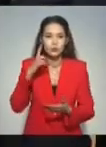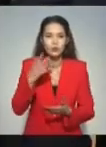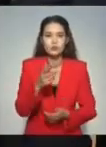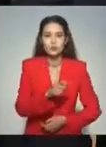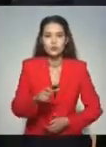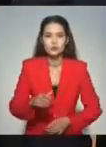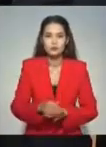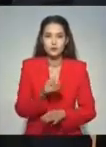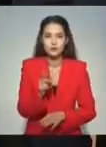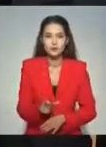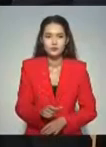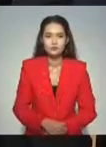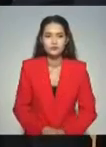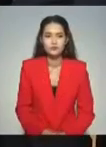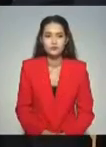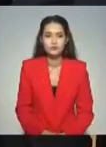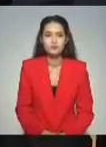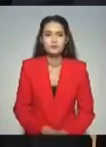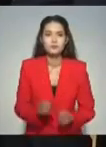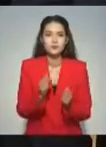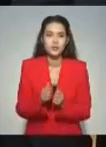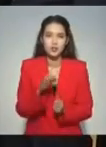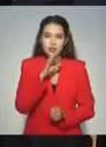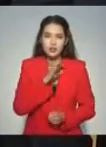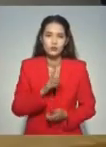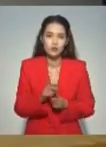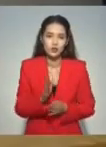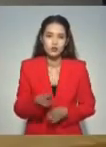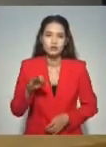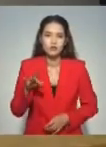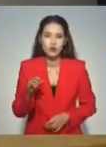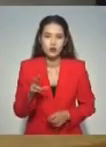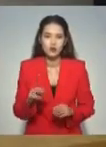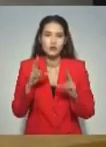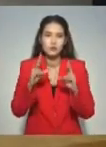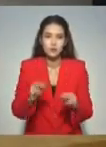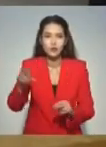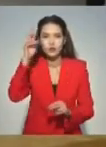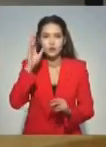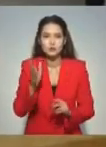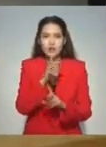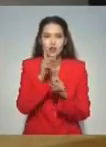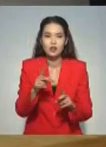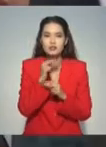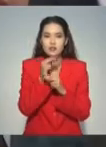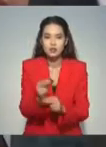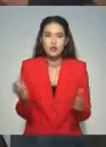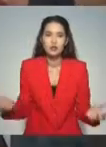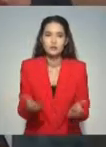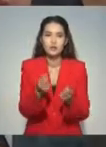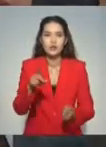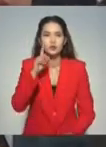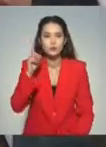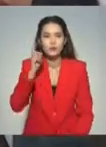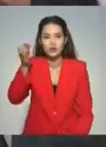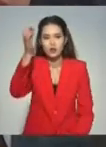любые невзгоды. Общаясь с местными жителями, Касым-Жомарт Токаев пообещал, государство будет особенно поддерживать ученых, молодежь